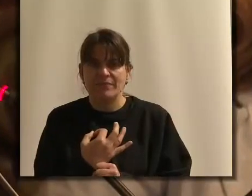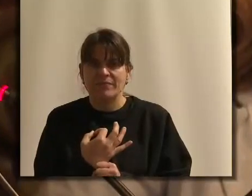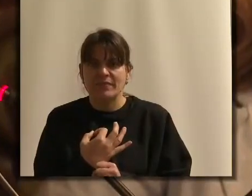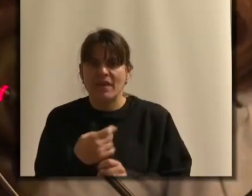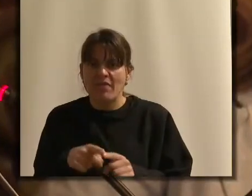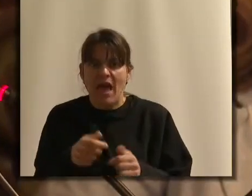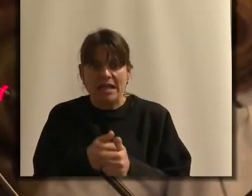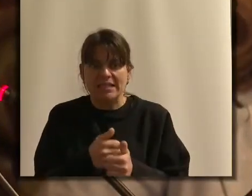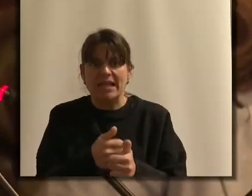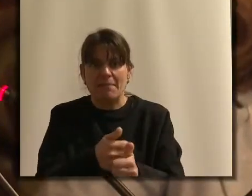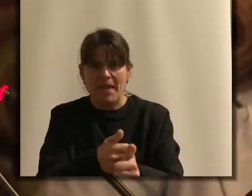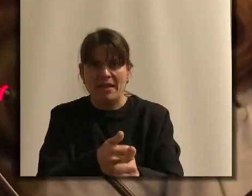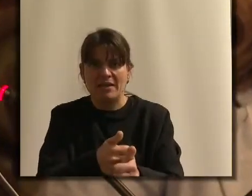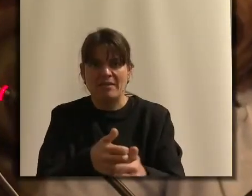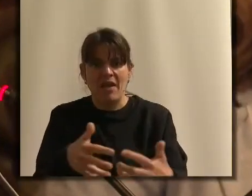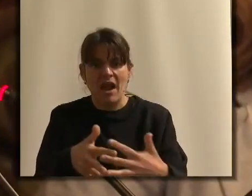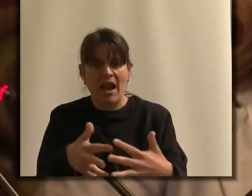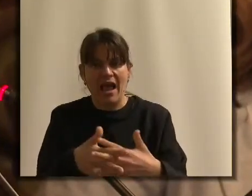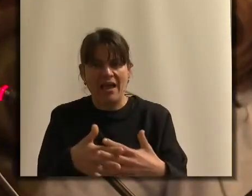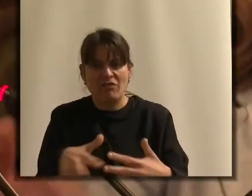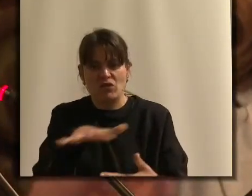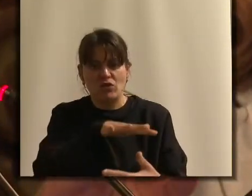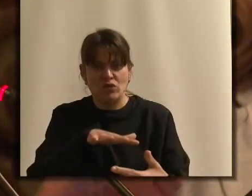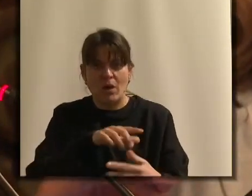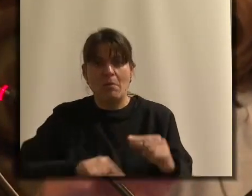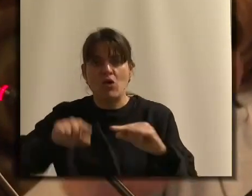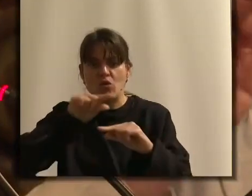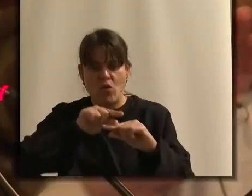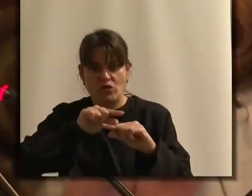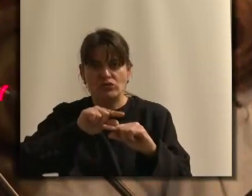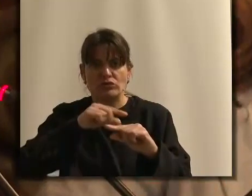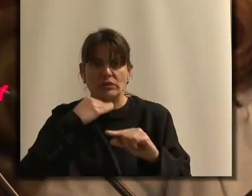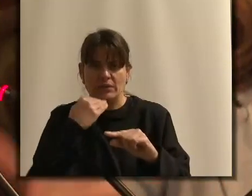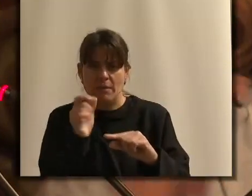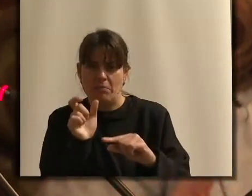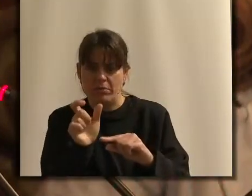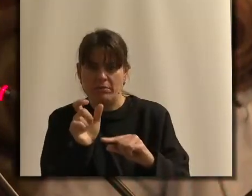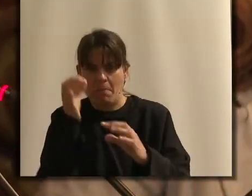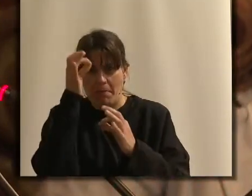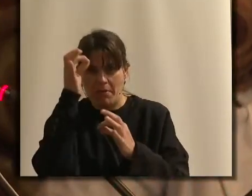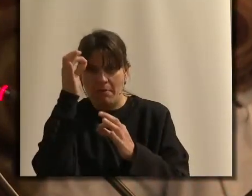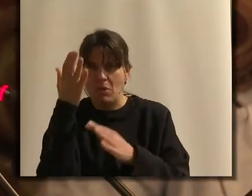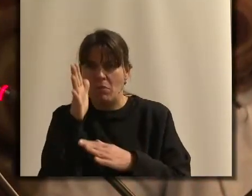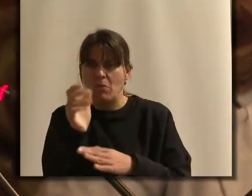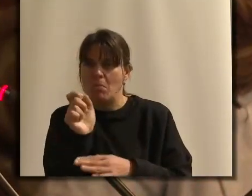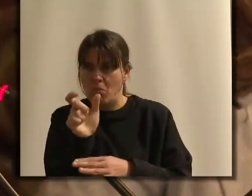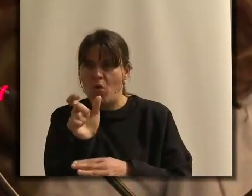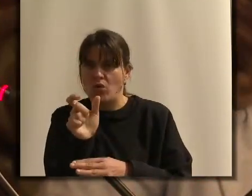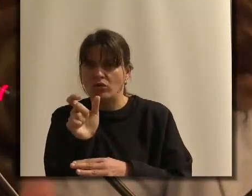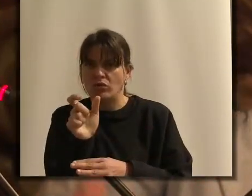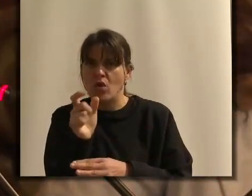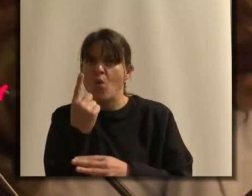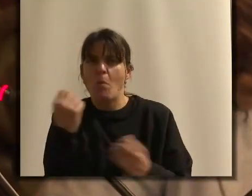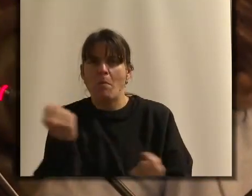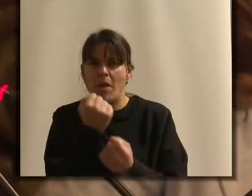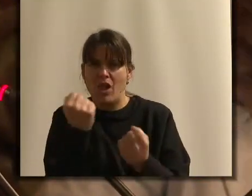de fer seguiment d'aquesta infraestructura. El sobrecost sí que està valorat, la regidora Palmera ens pot precisar, però estem parlant d'un import considerable, de més d'un milió